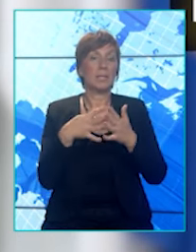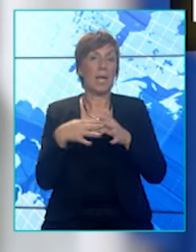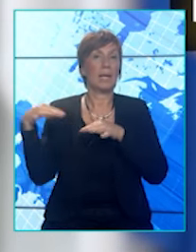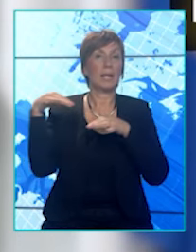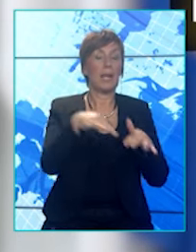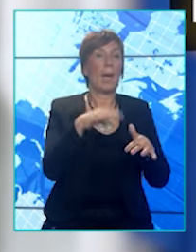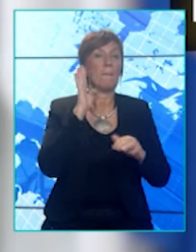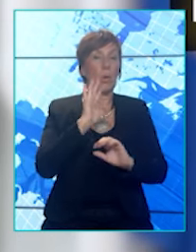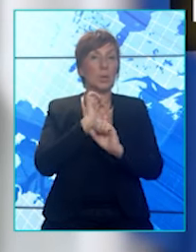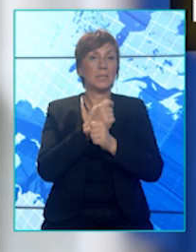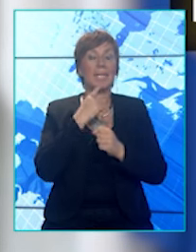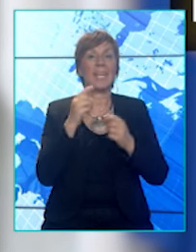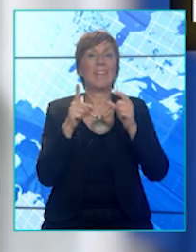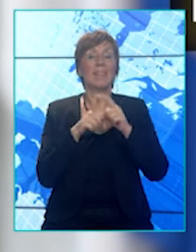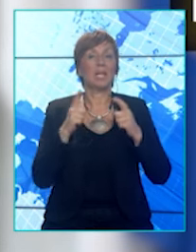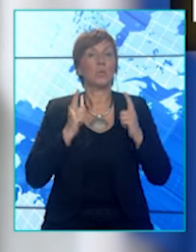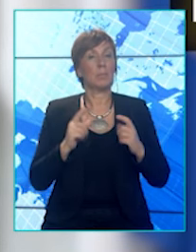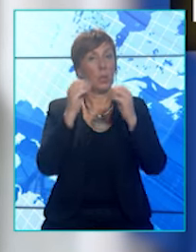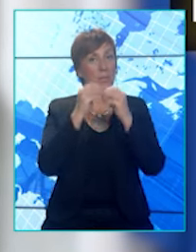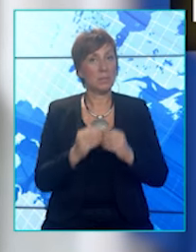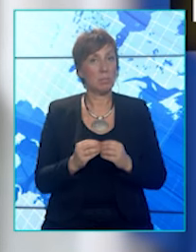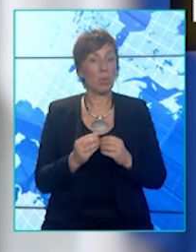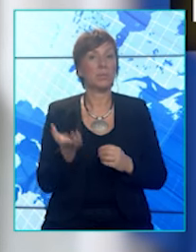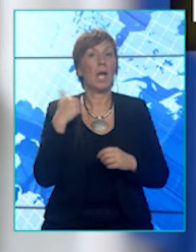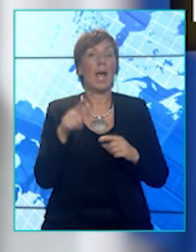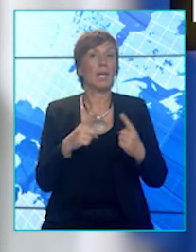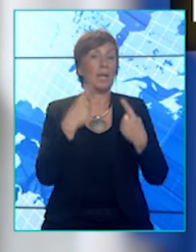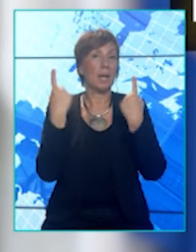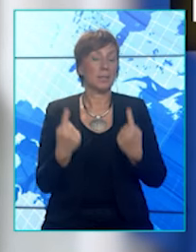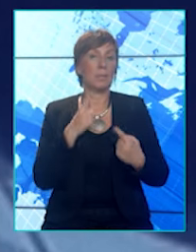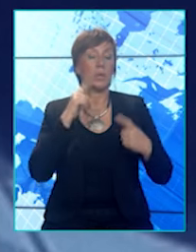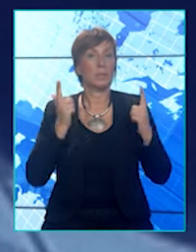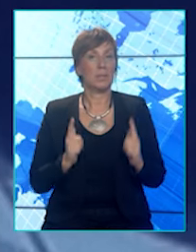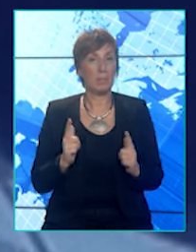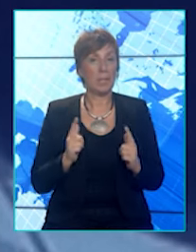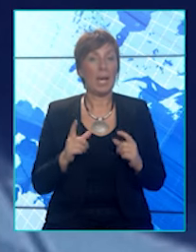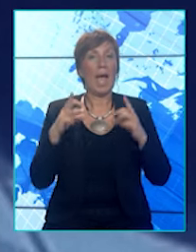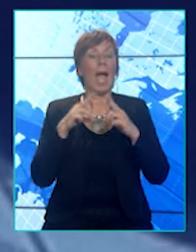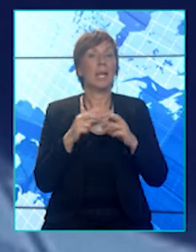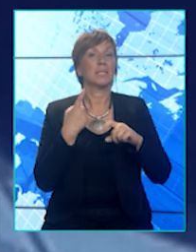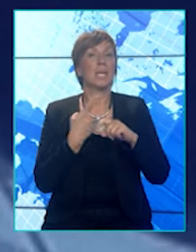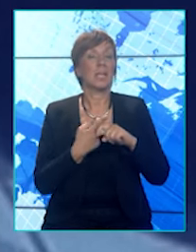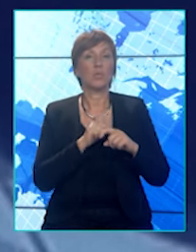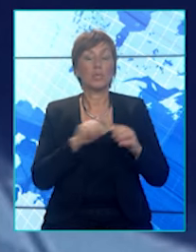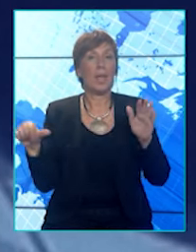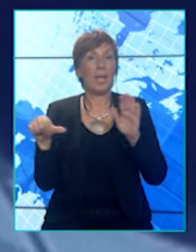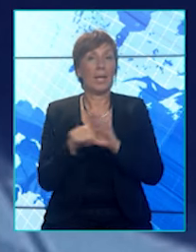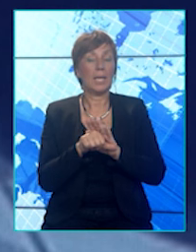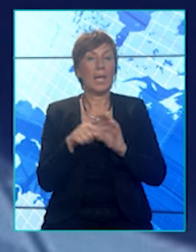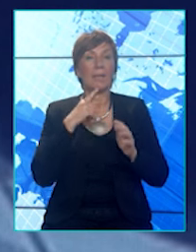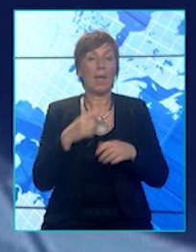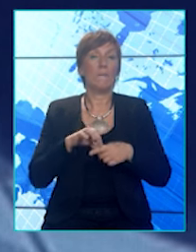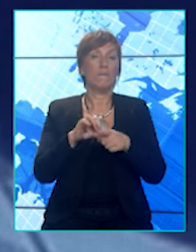na Bosnu i Hercegovinu i Dejtonski mirovni sporazum, a time i na stabilnost i mir. Aleksandar Vučić više ne krije da vodi